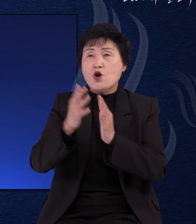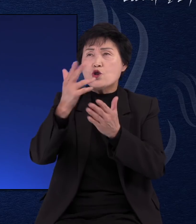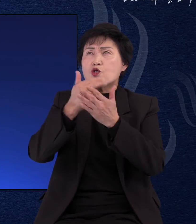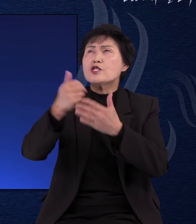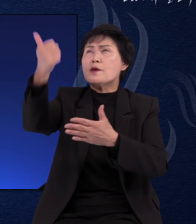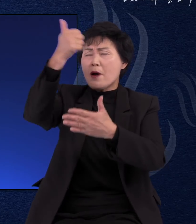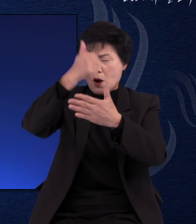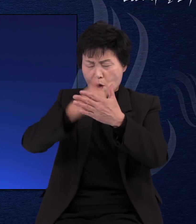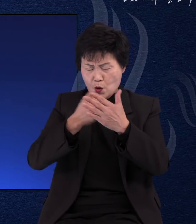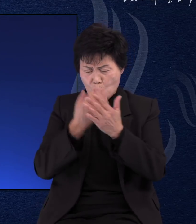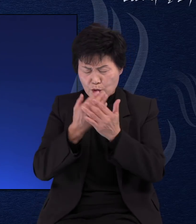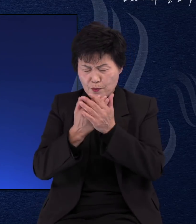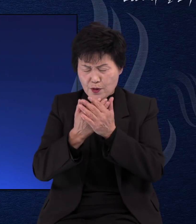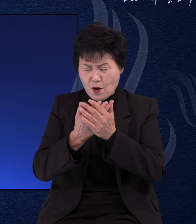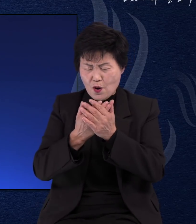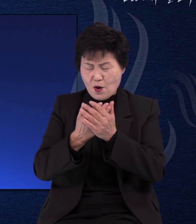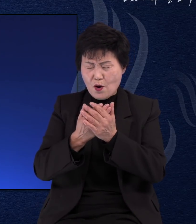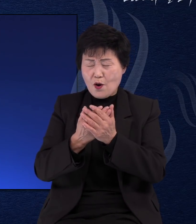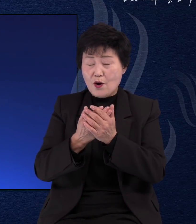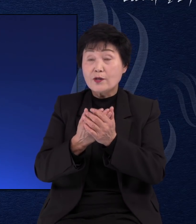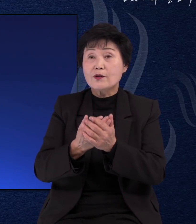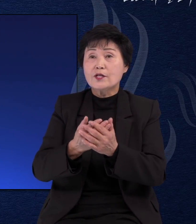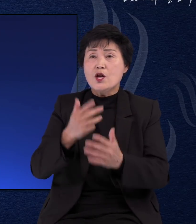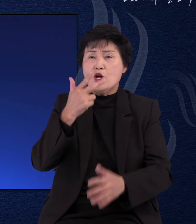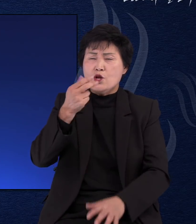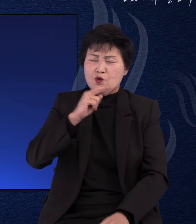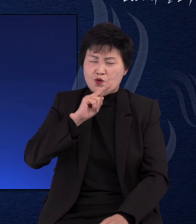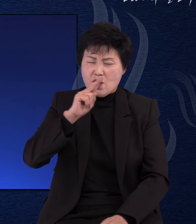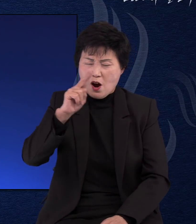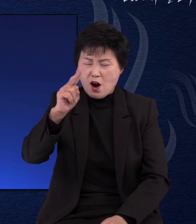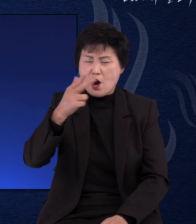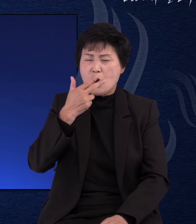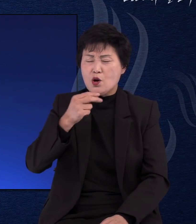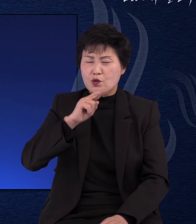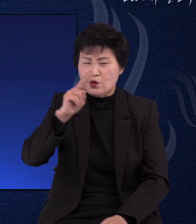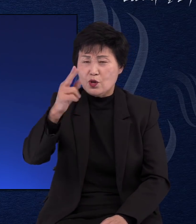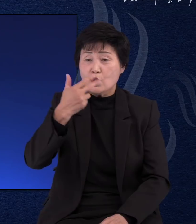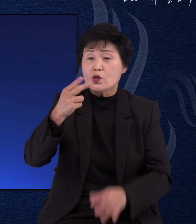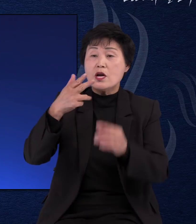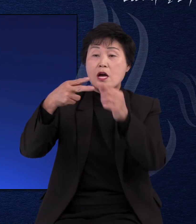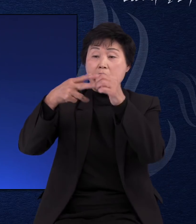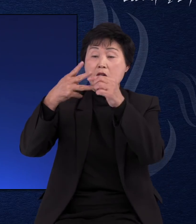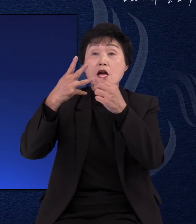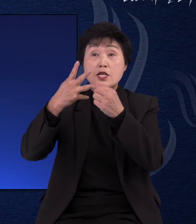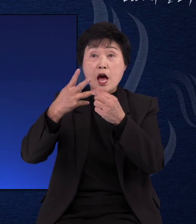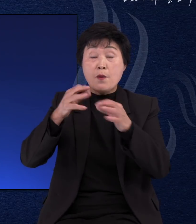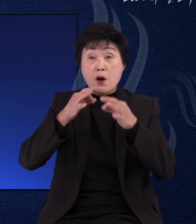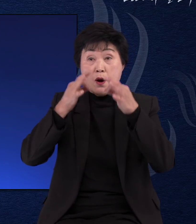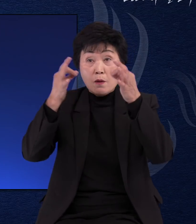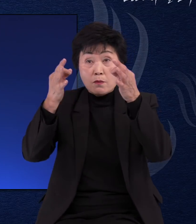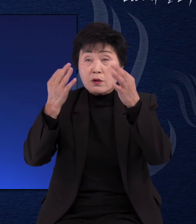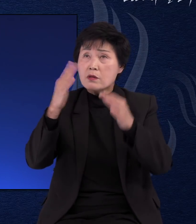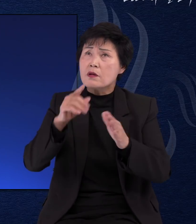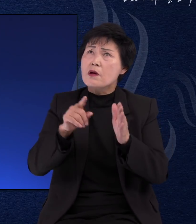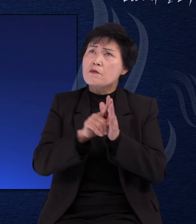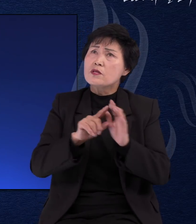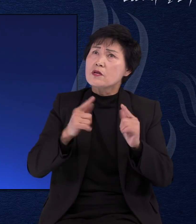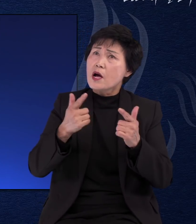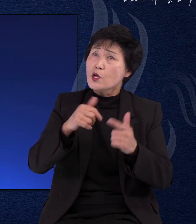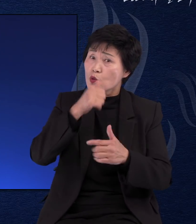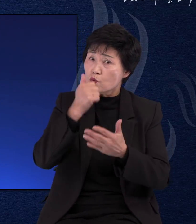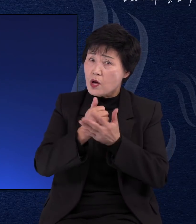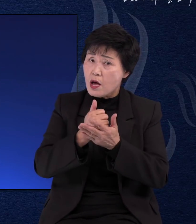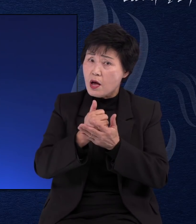하고 주여 주여 주여 3번을 외치는데, 그 전도사님의 말씀이 불신의 죄란이 벗어날 사람이 어디